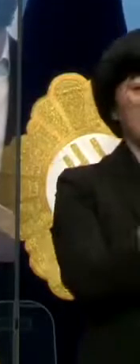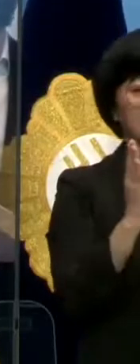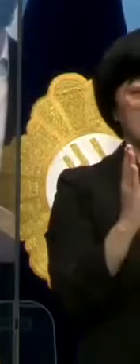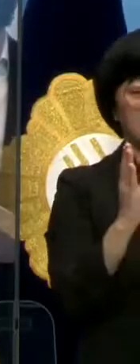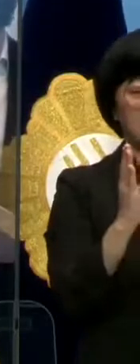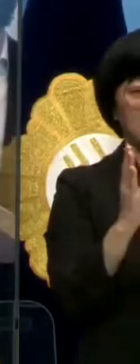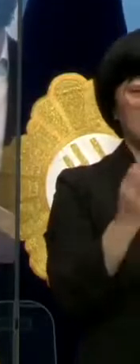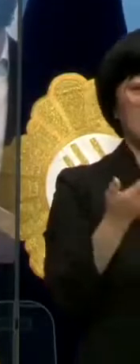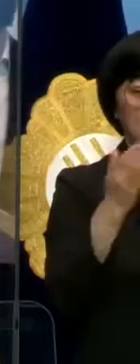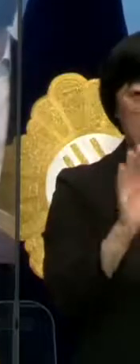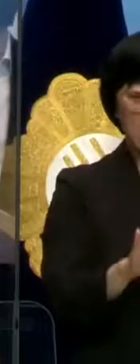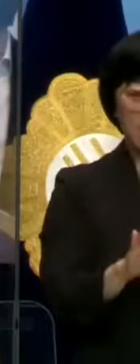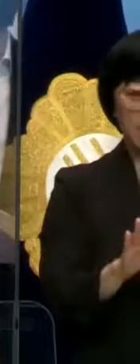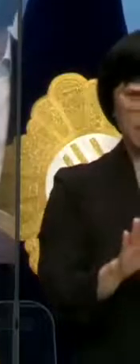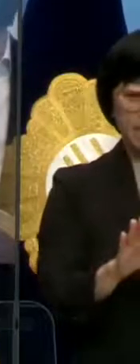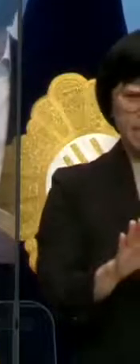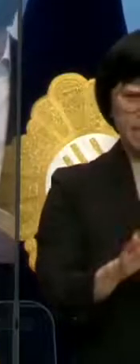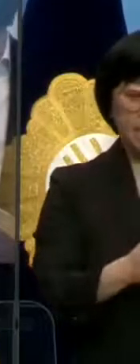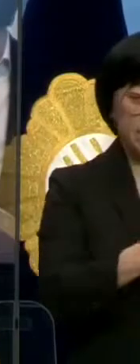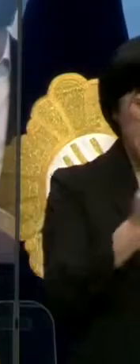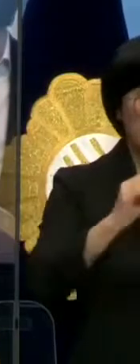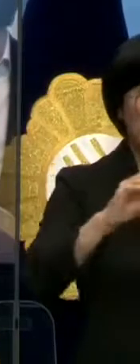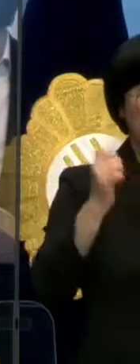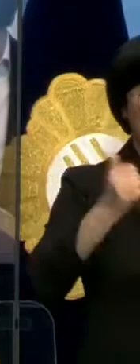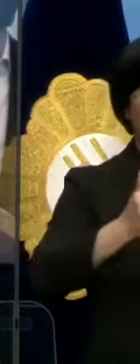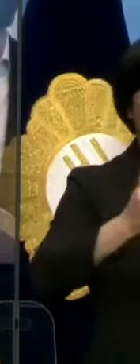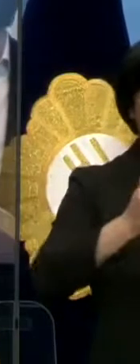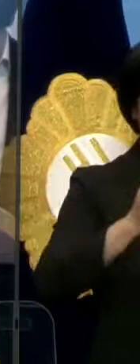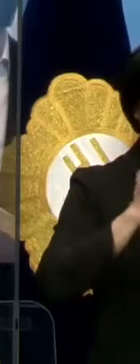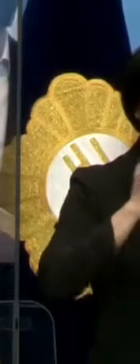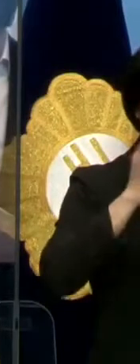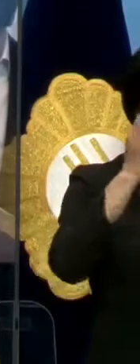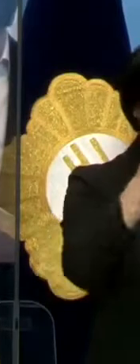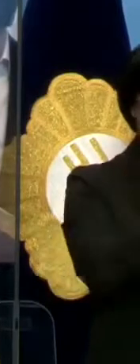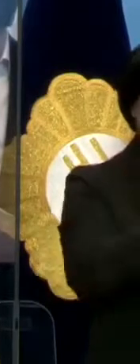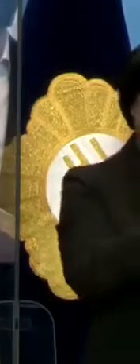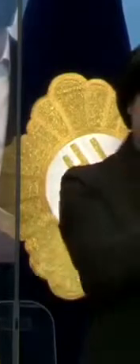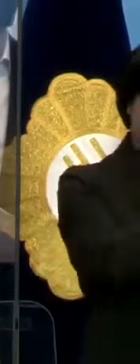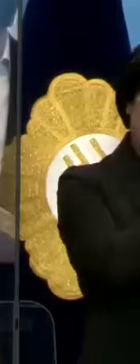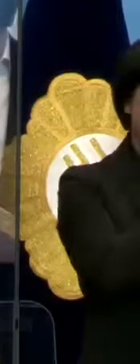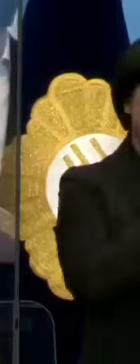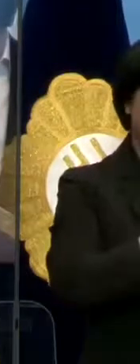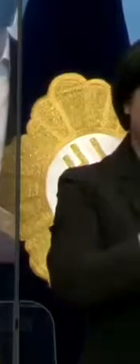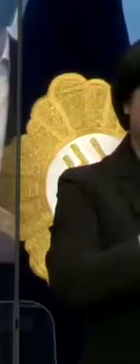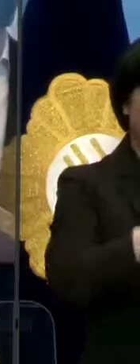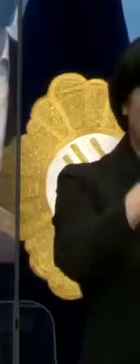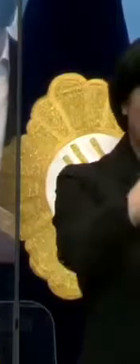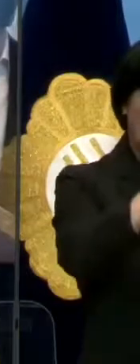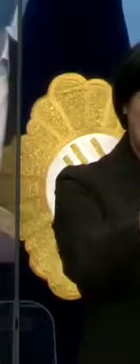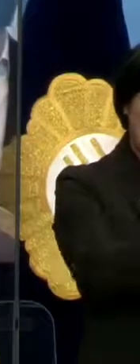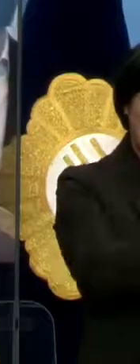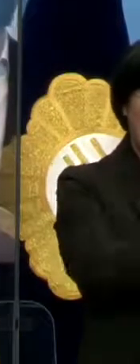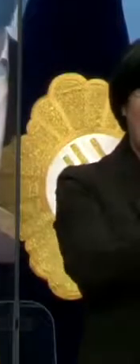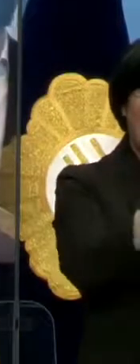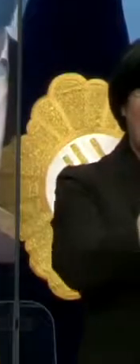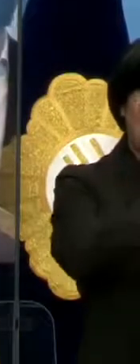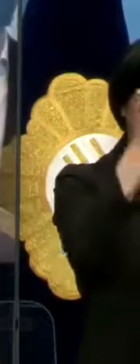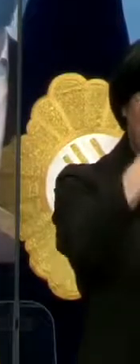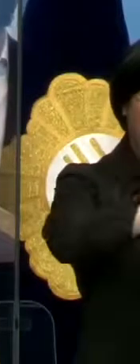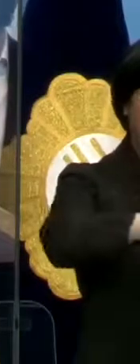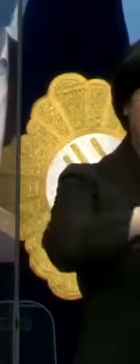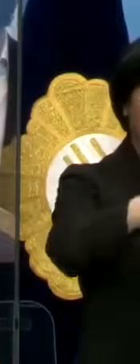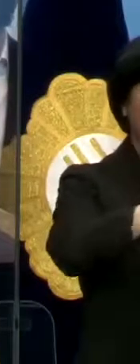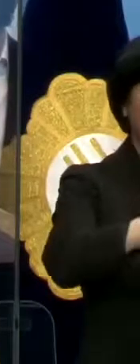열었습니다. 그러면서 많은 의원님들이 정성스럽게 냈던 법안들에 대해서 모든 논의를 해서 되는 거 안 되는 거